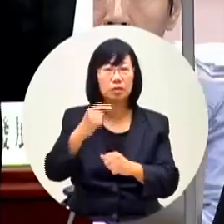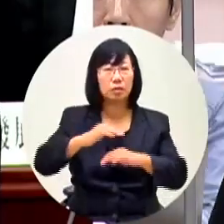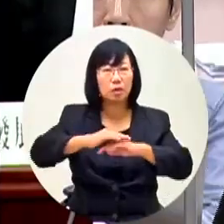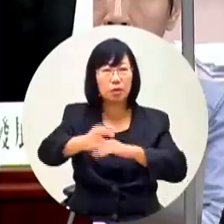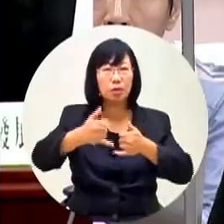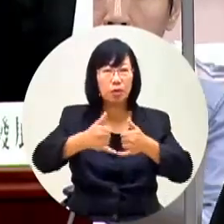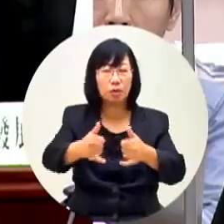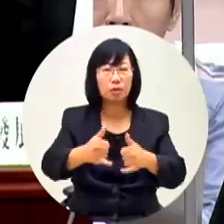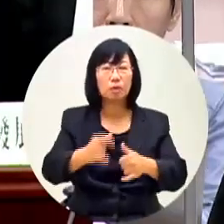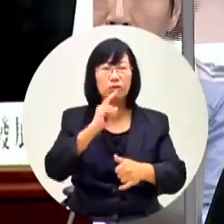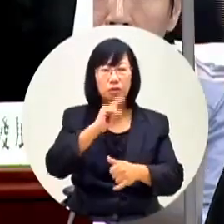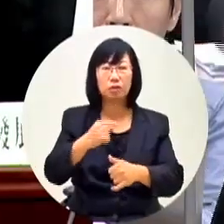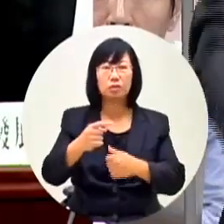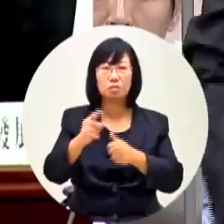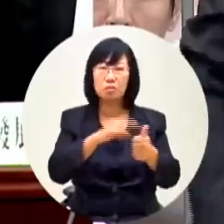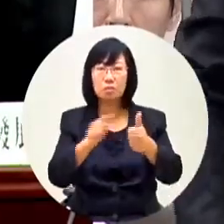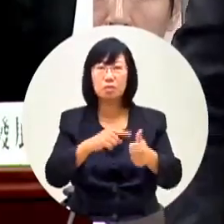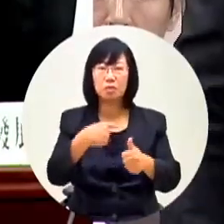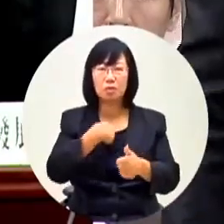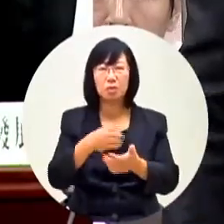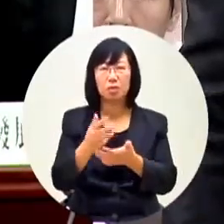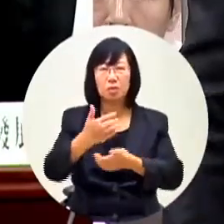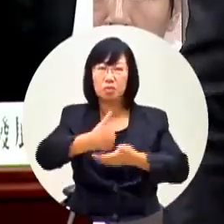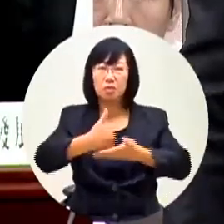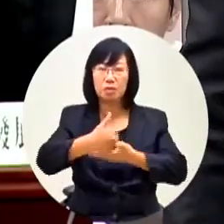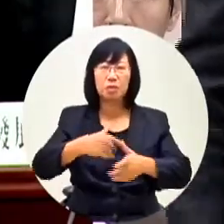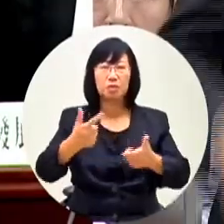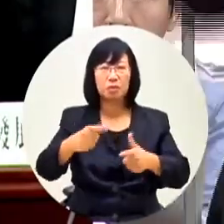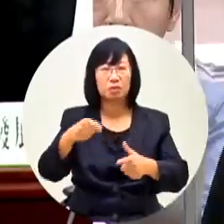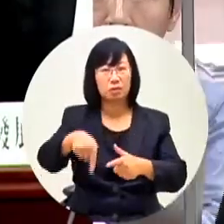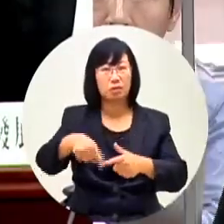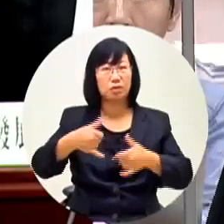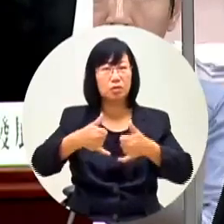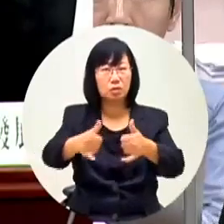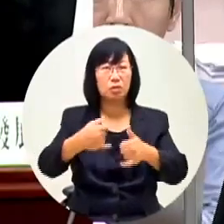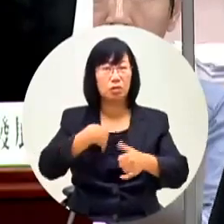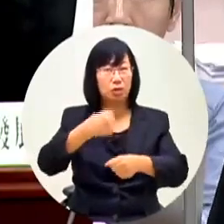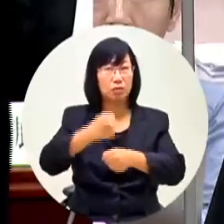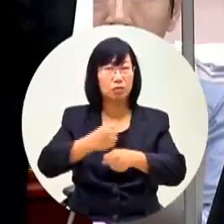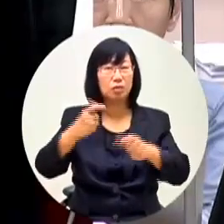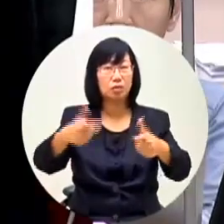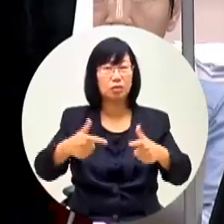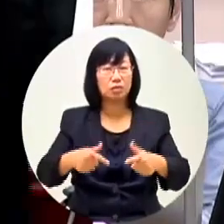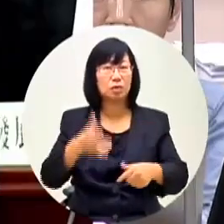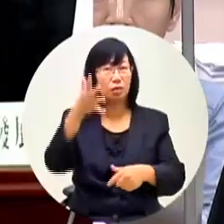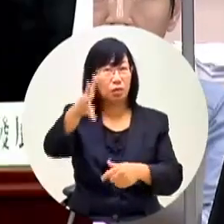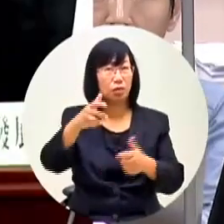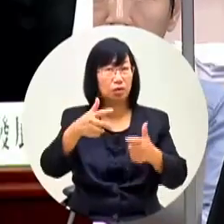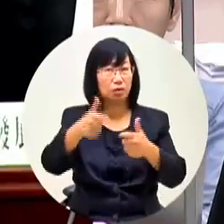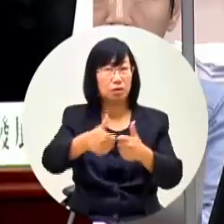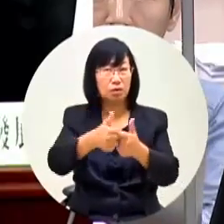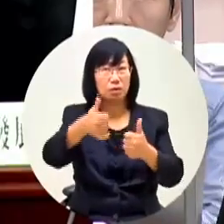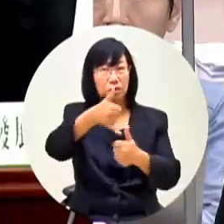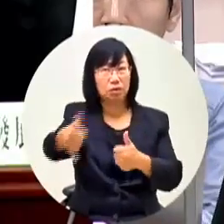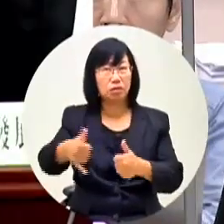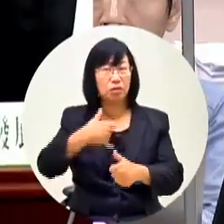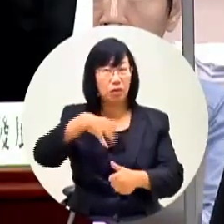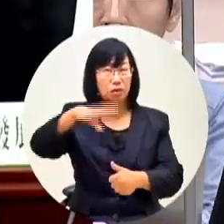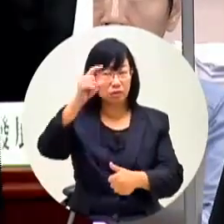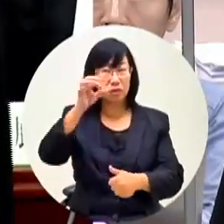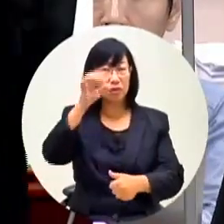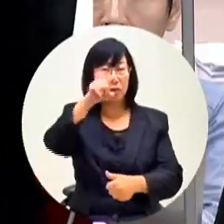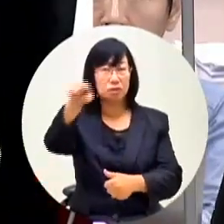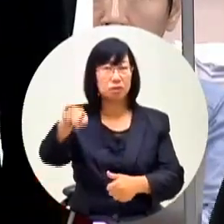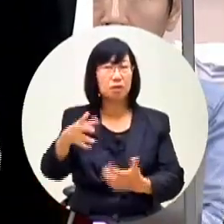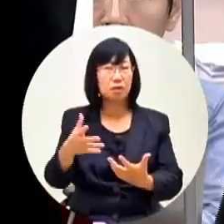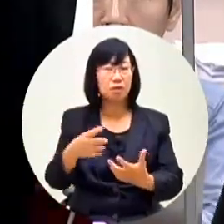会修理我们，而且工程根本不是我们做的，有这样的议员吗？我从来没有看过高雄市有这